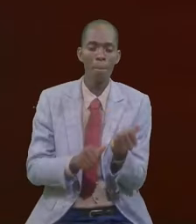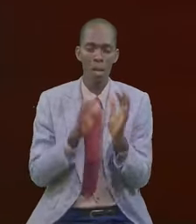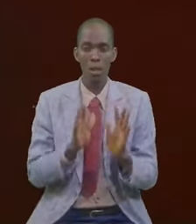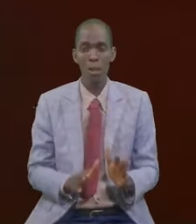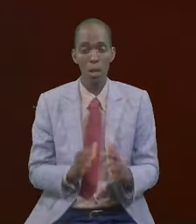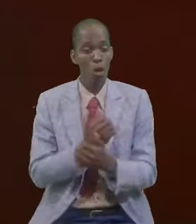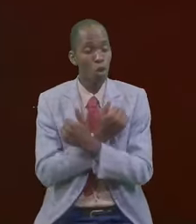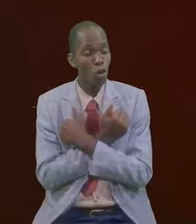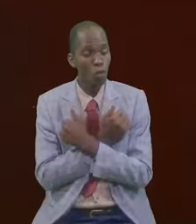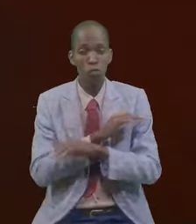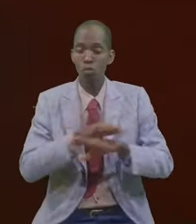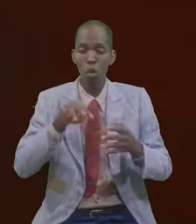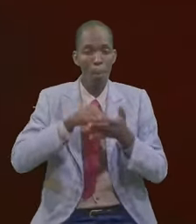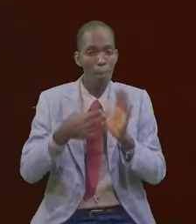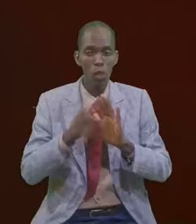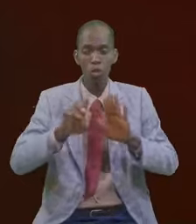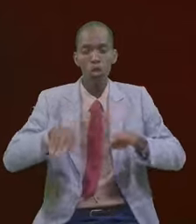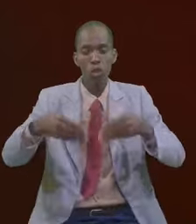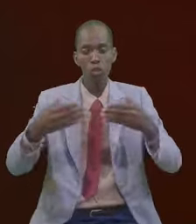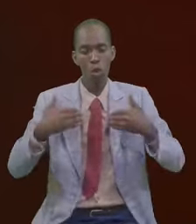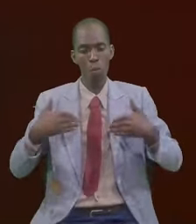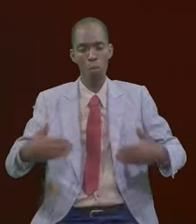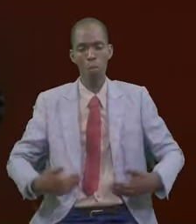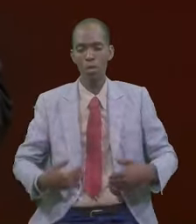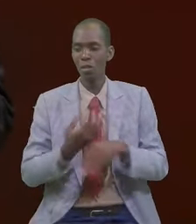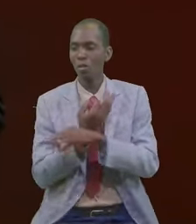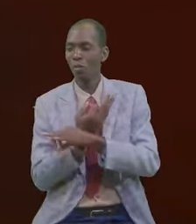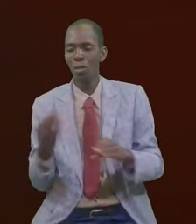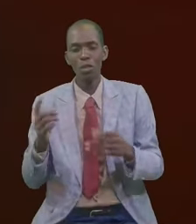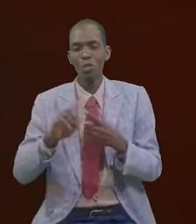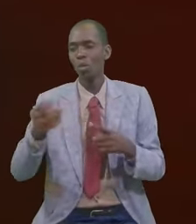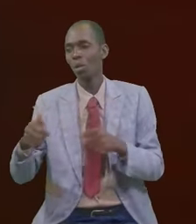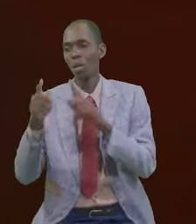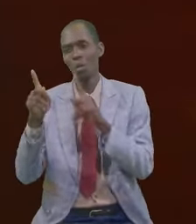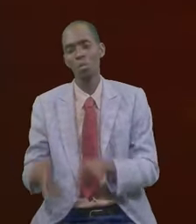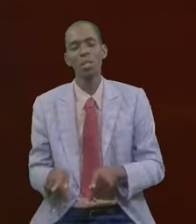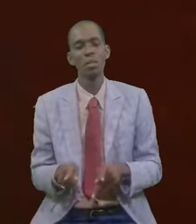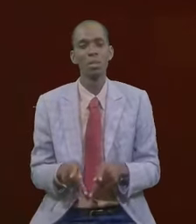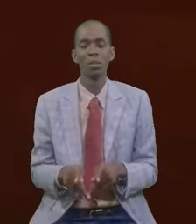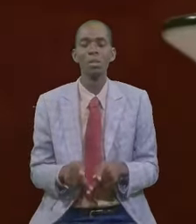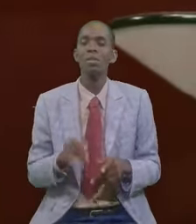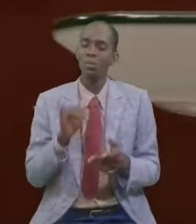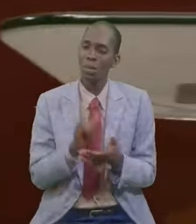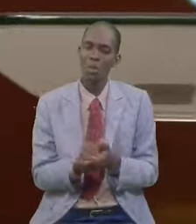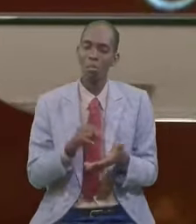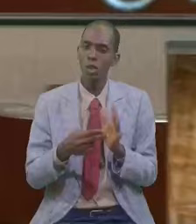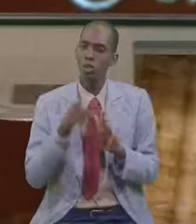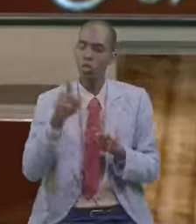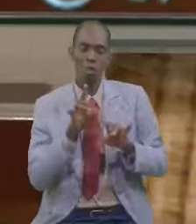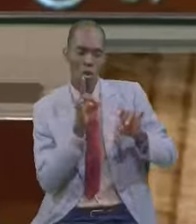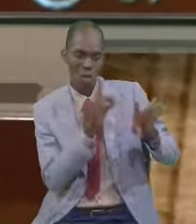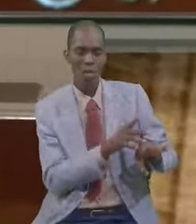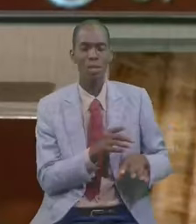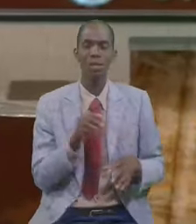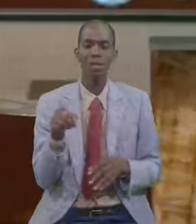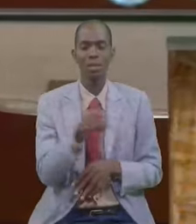pas le corps à une autre personne. Je t'aime. Non, tu les hais. Tu les envoies en enfer. Et dit